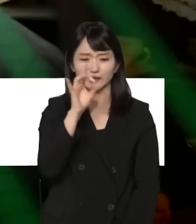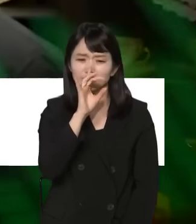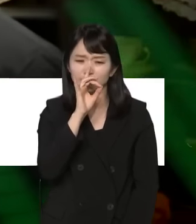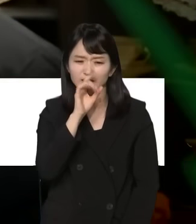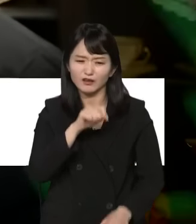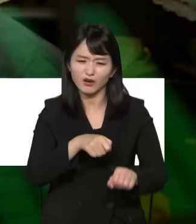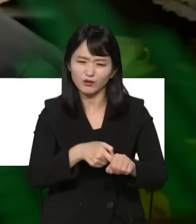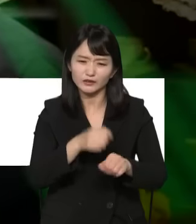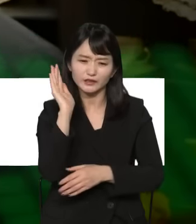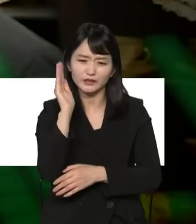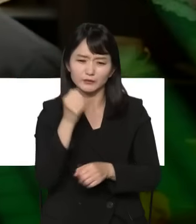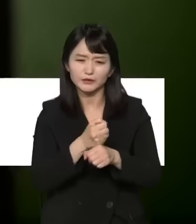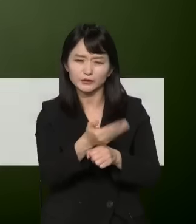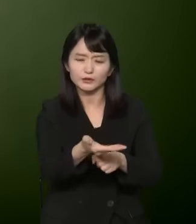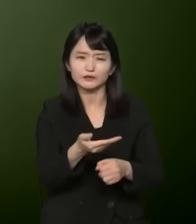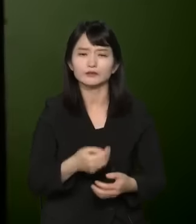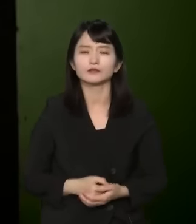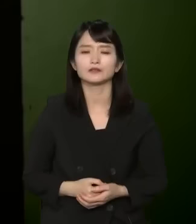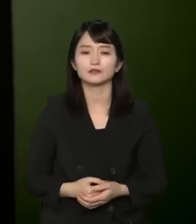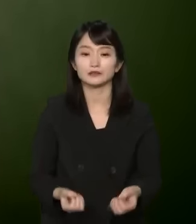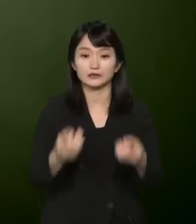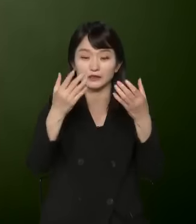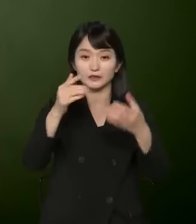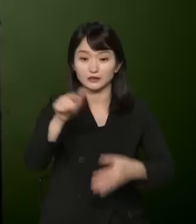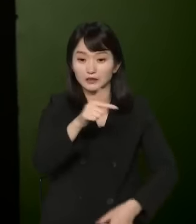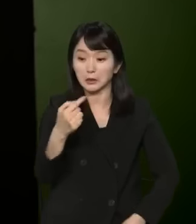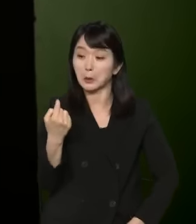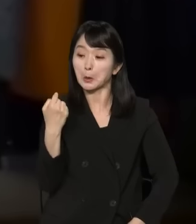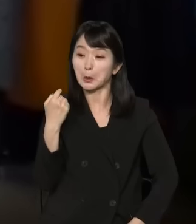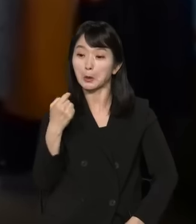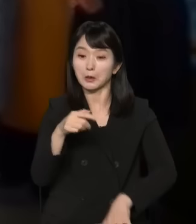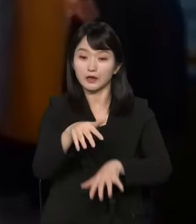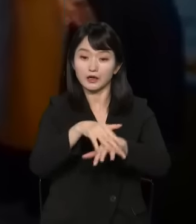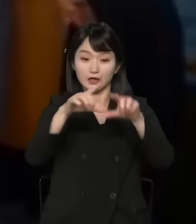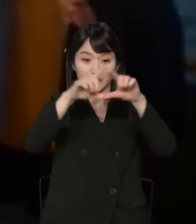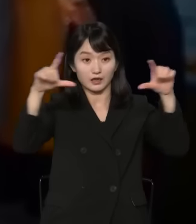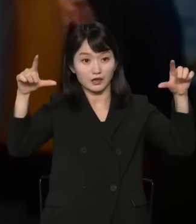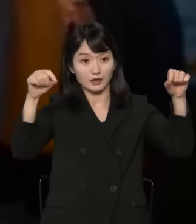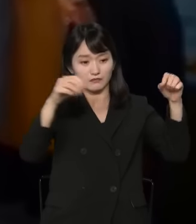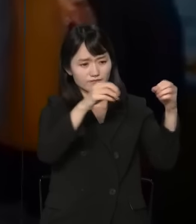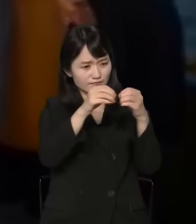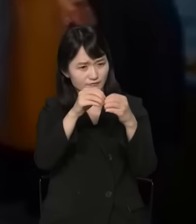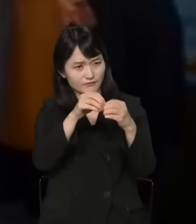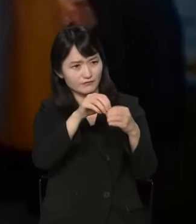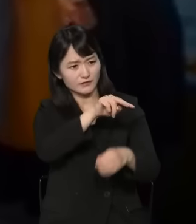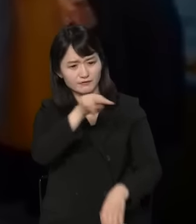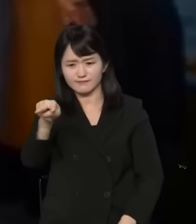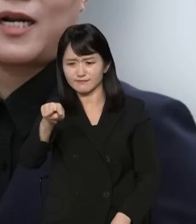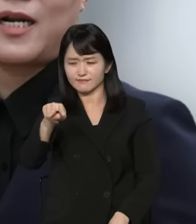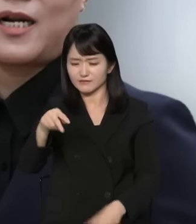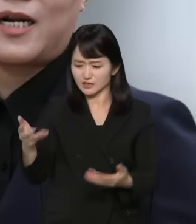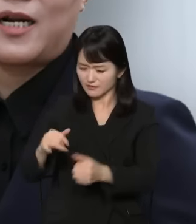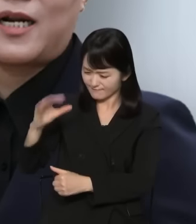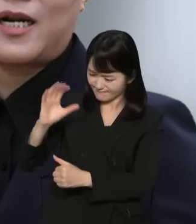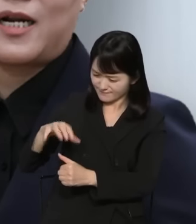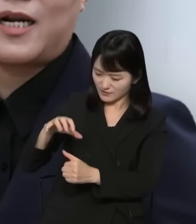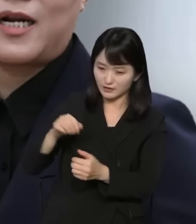이미지 만들어 주려고 행사 하루 전엔 현수막 문구를 두고 직원들을 강하게 질책하기도 했습니다